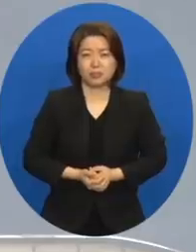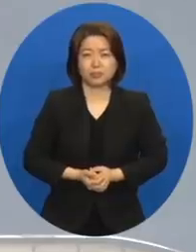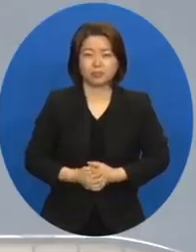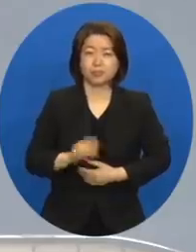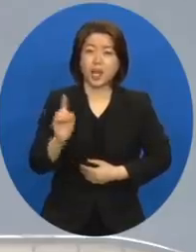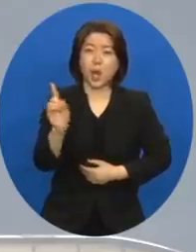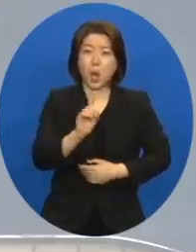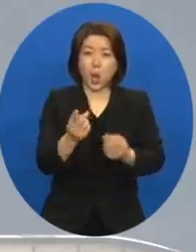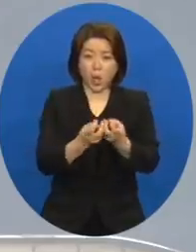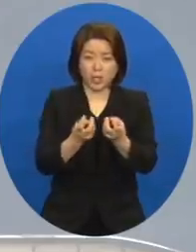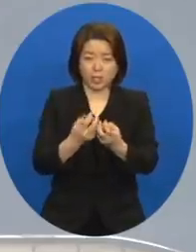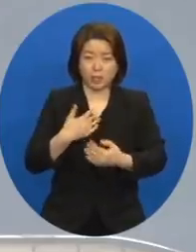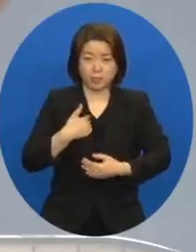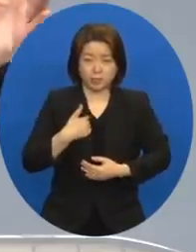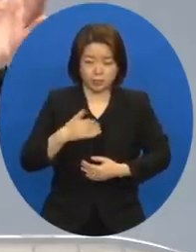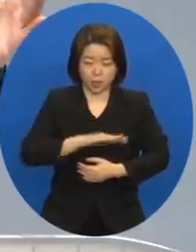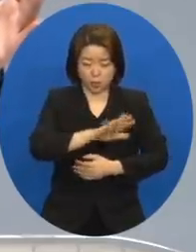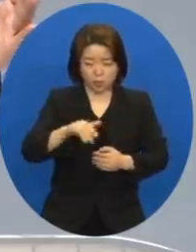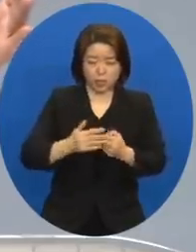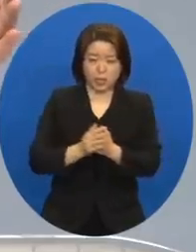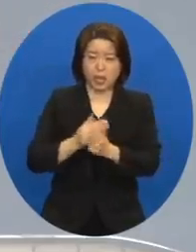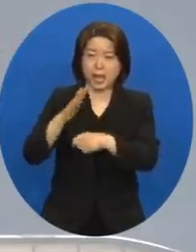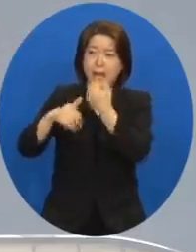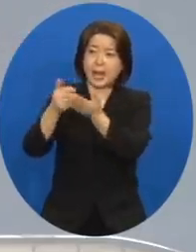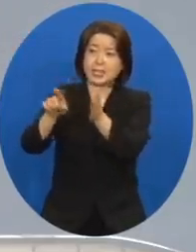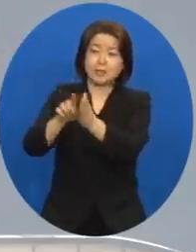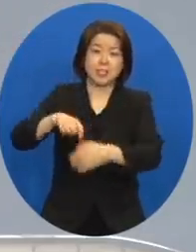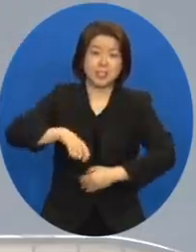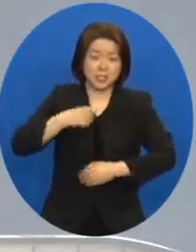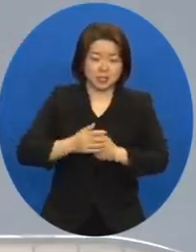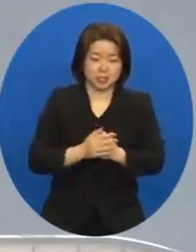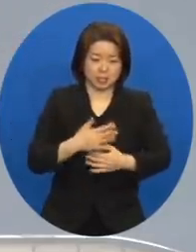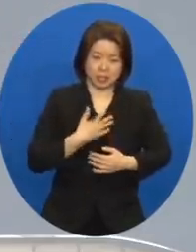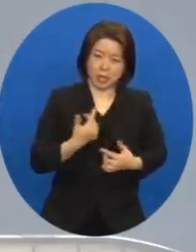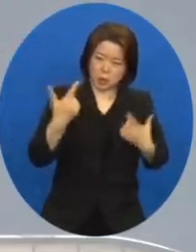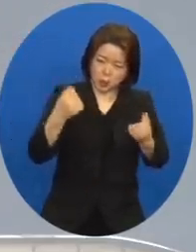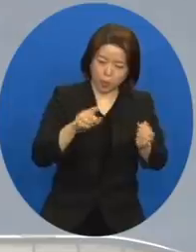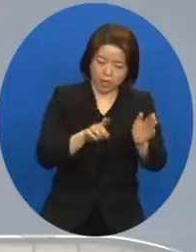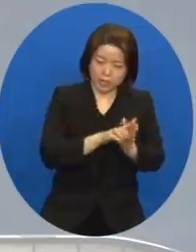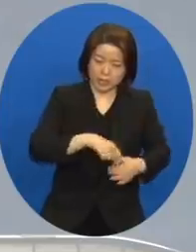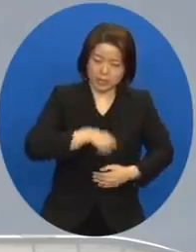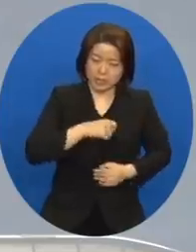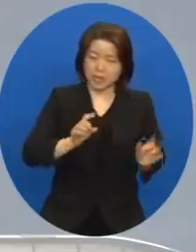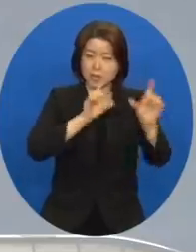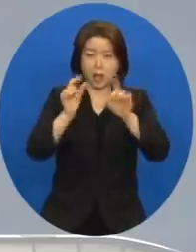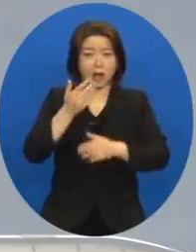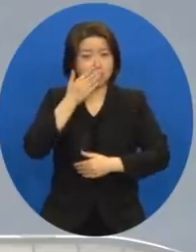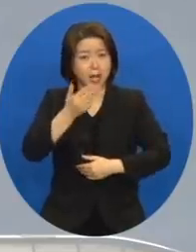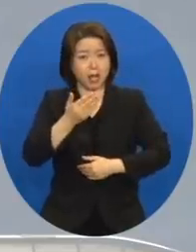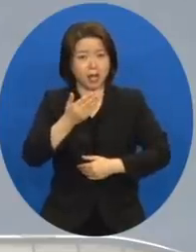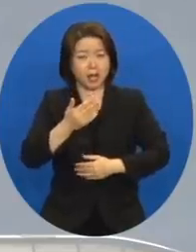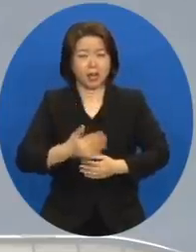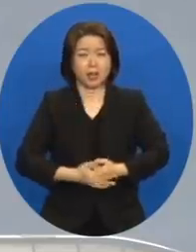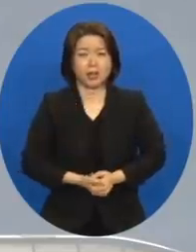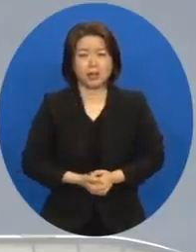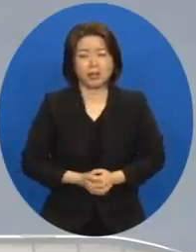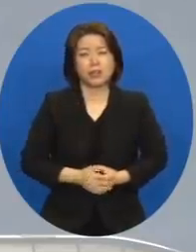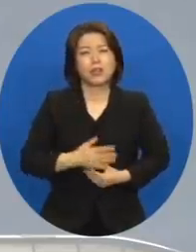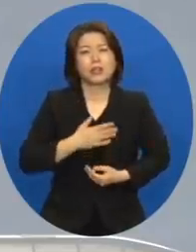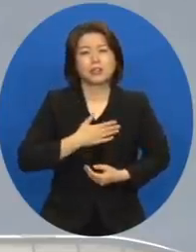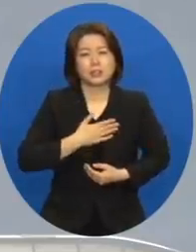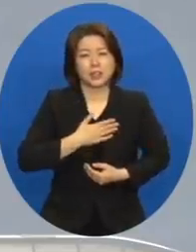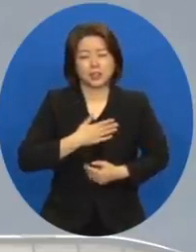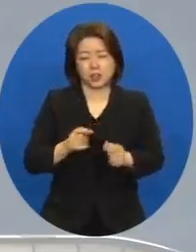어떻게 우리가 하나님이 신실 하신 다고 우리도 신실하게 살 수 있냐 말입니다 저는